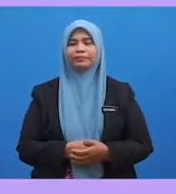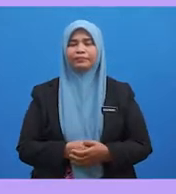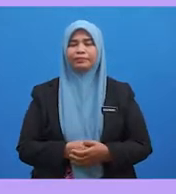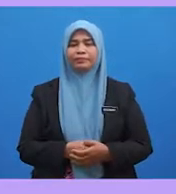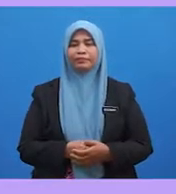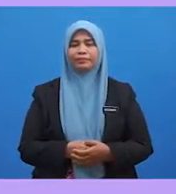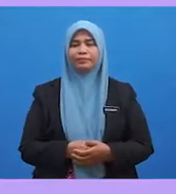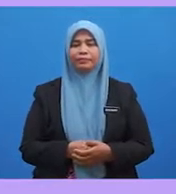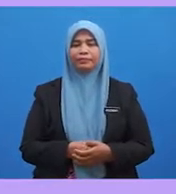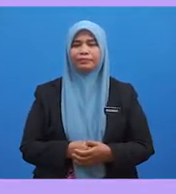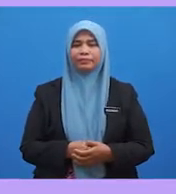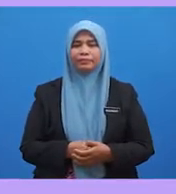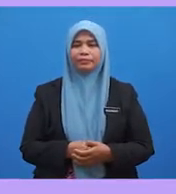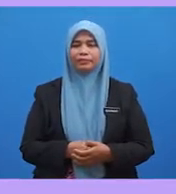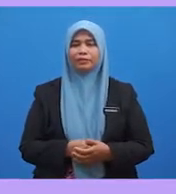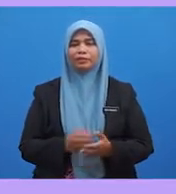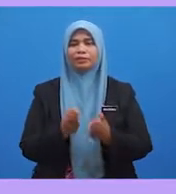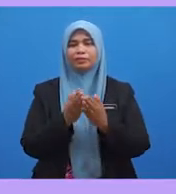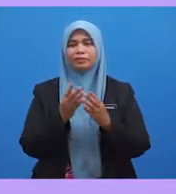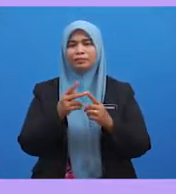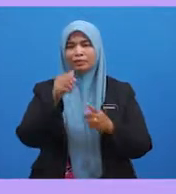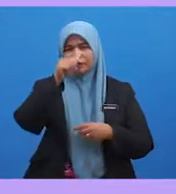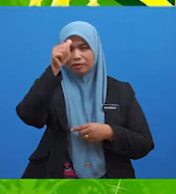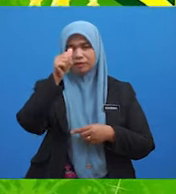tahiyat akhir dan memberi salam.